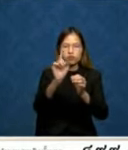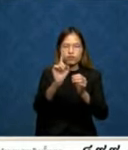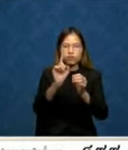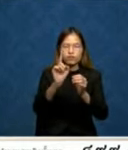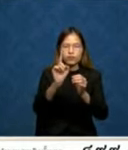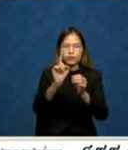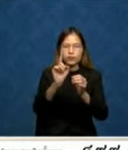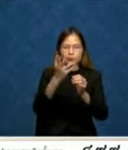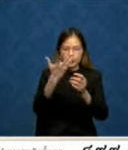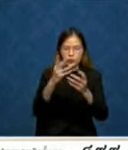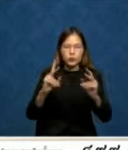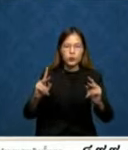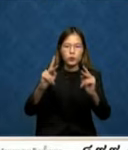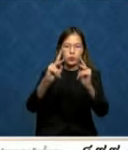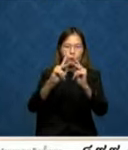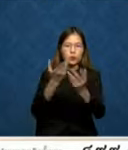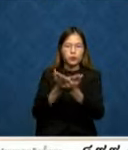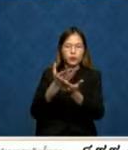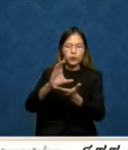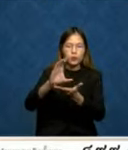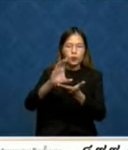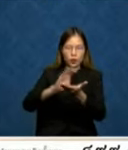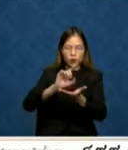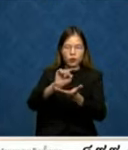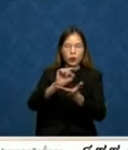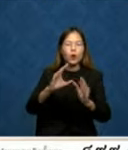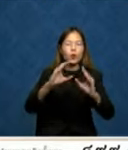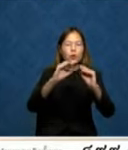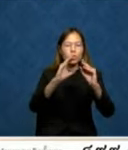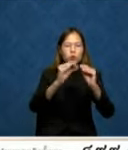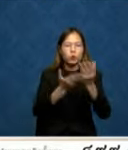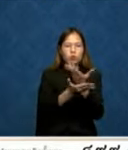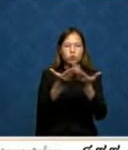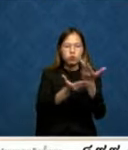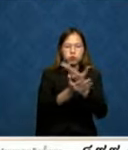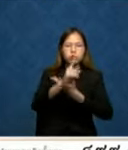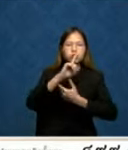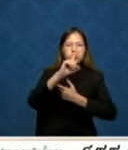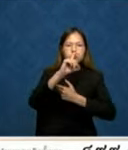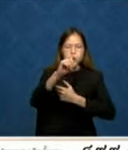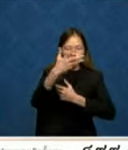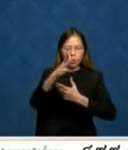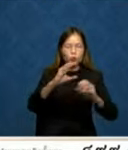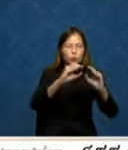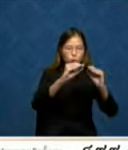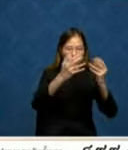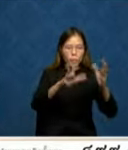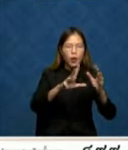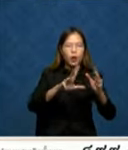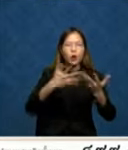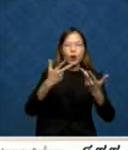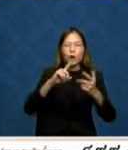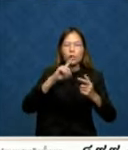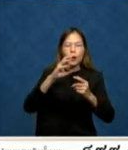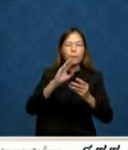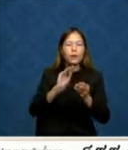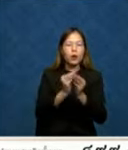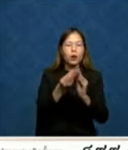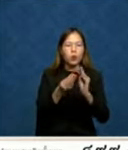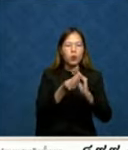ครับว่าทางกระทรวงการคลังก็ได้หารือในที่ประชุมและมีการสอบถามกันหลังจากมีการประชุมก็มีการออกตัวเลขของกระทรวง